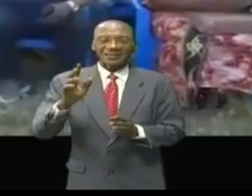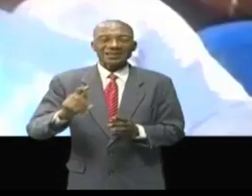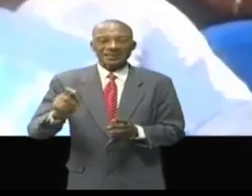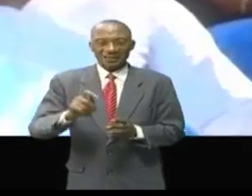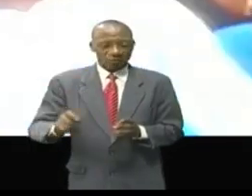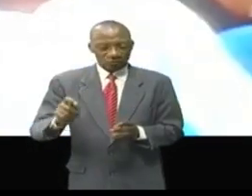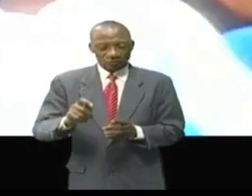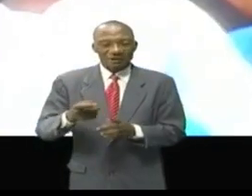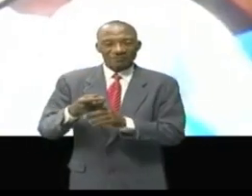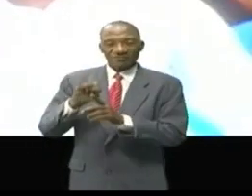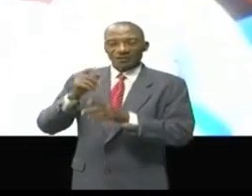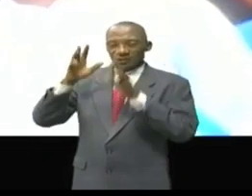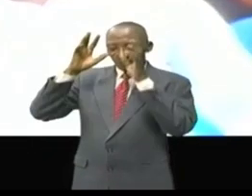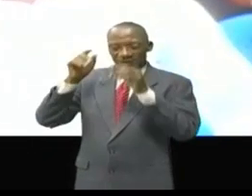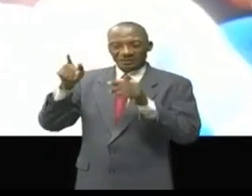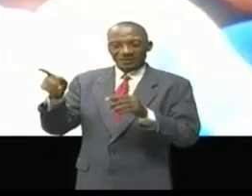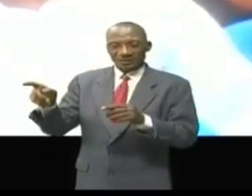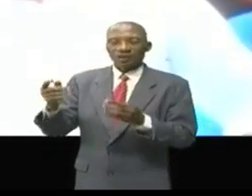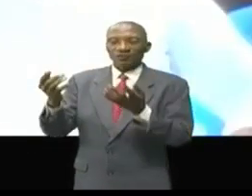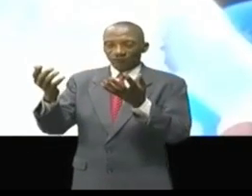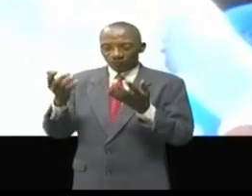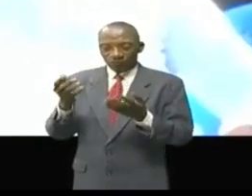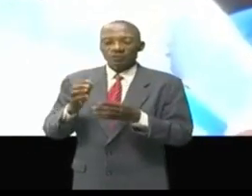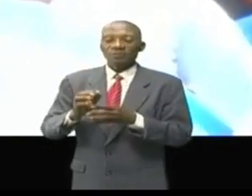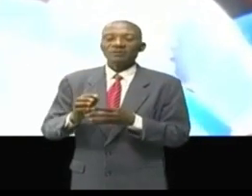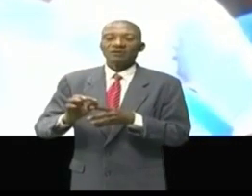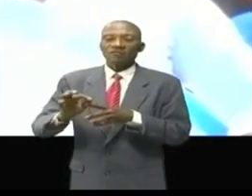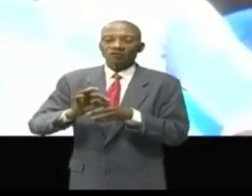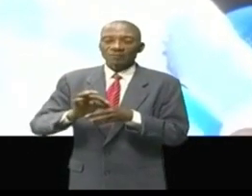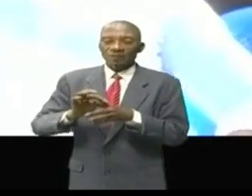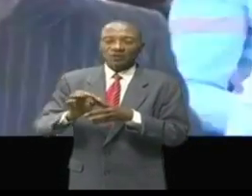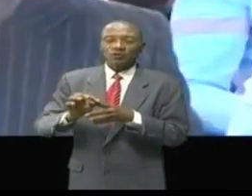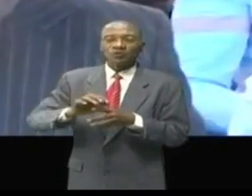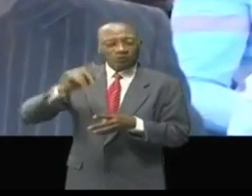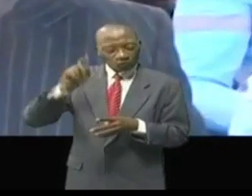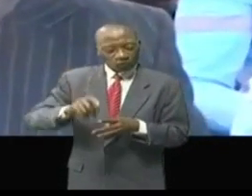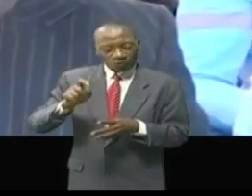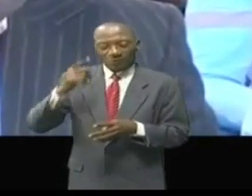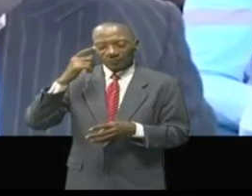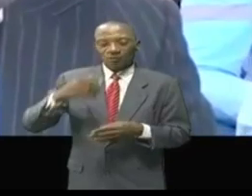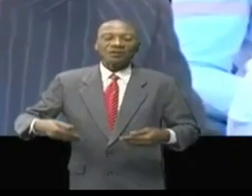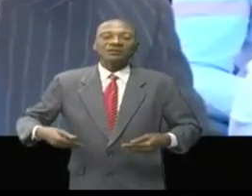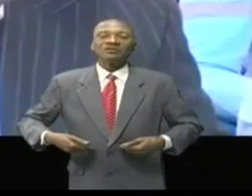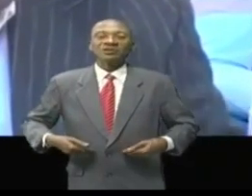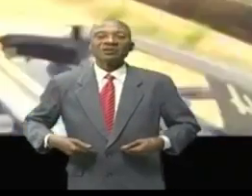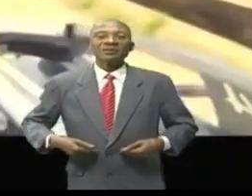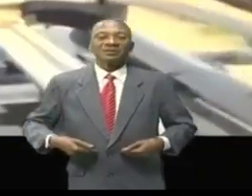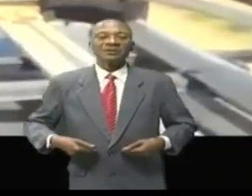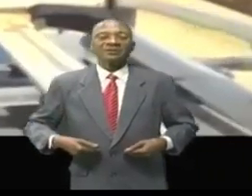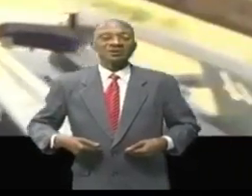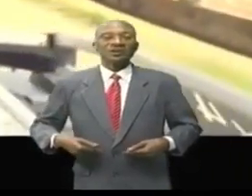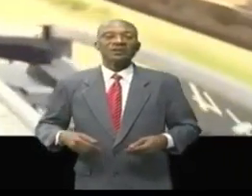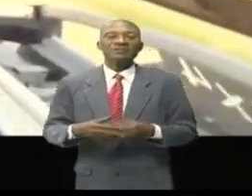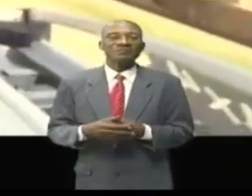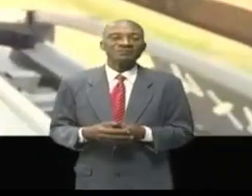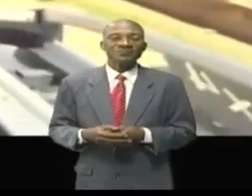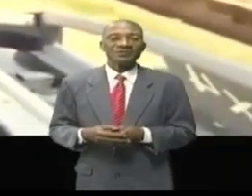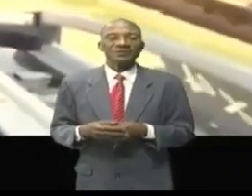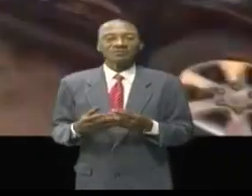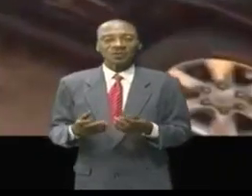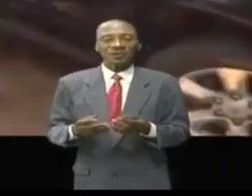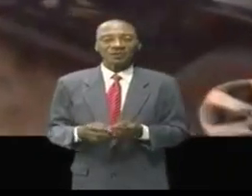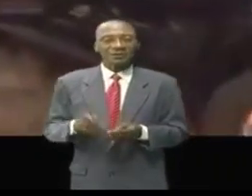de la formation une priorité. Bien avant, Antoinette Kipulu-Kabenga était à près de 35 km de